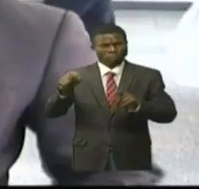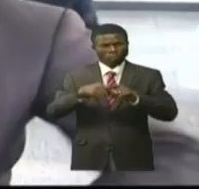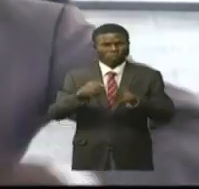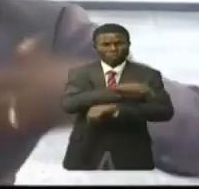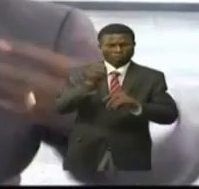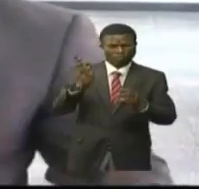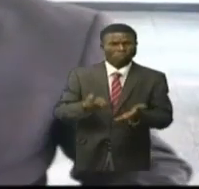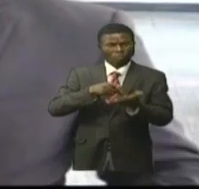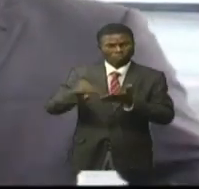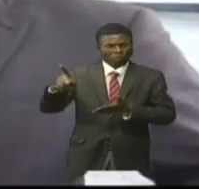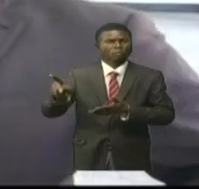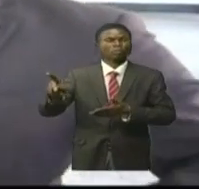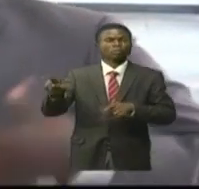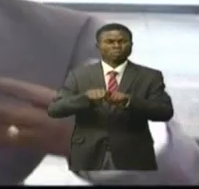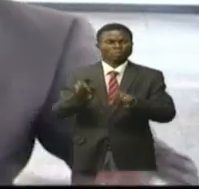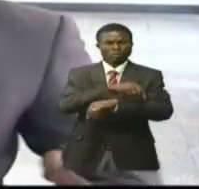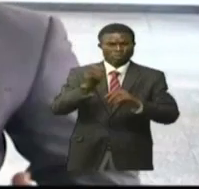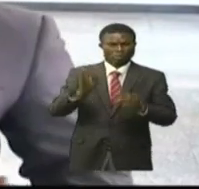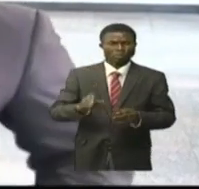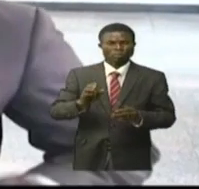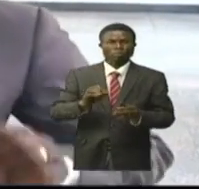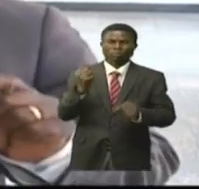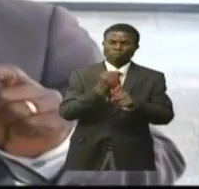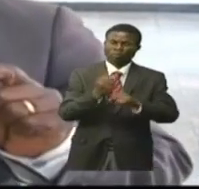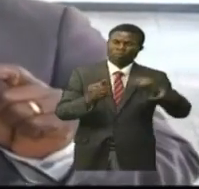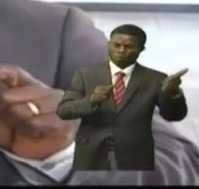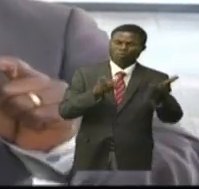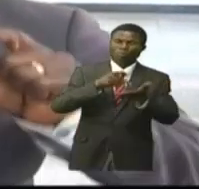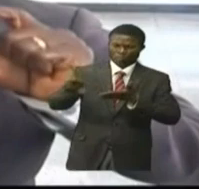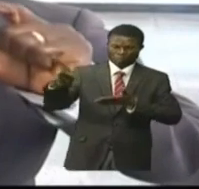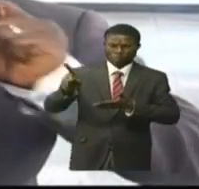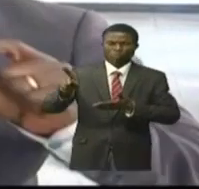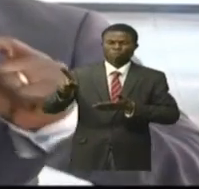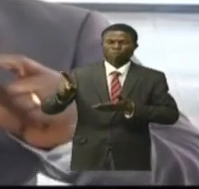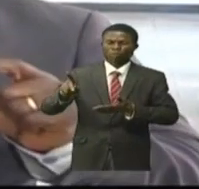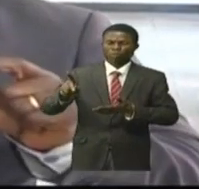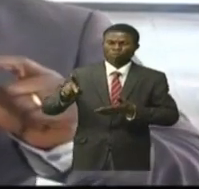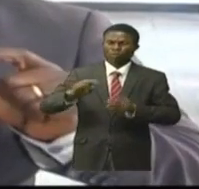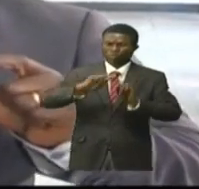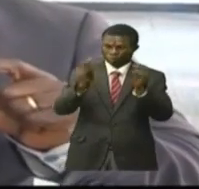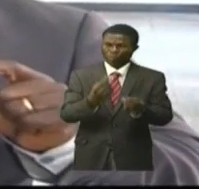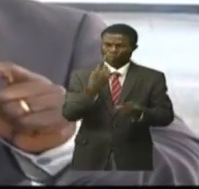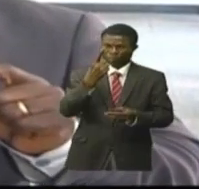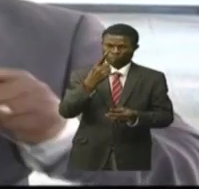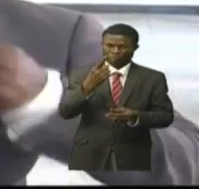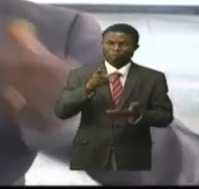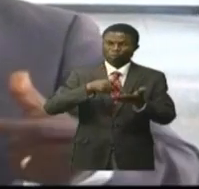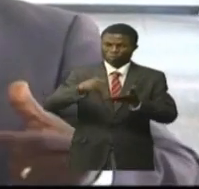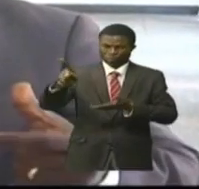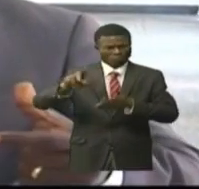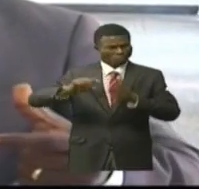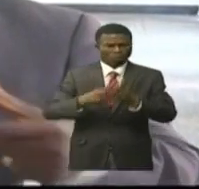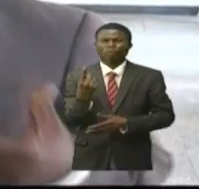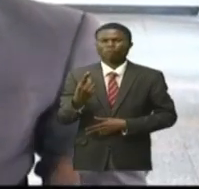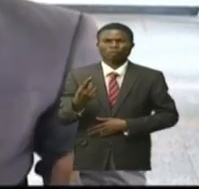administrateur en tant qu'administrateur si j'ai encore d'autres affaires souvent été mis dans un seul paquet pour être payé en même temps mais pour le faire